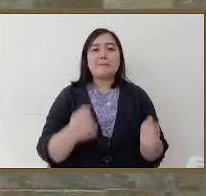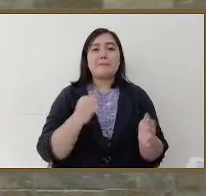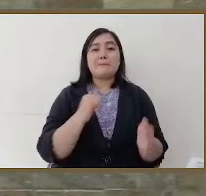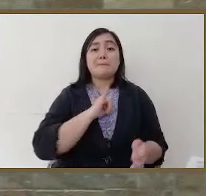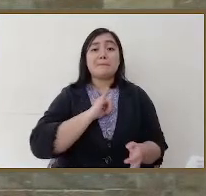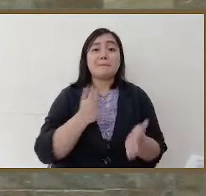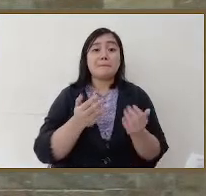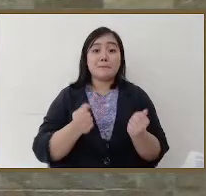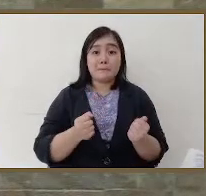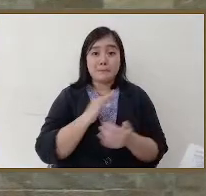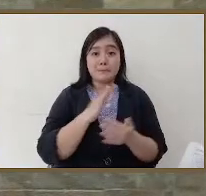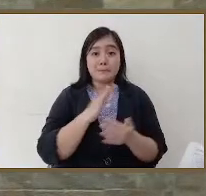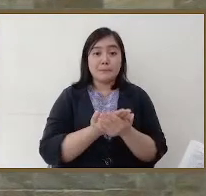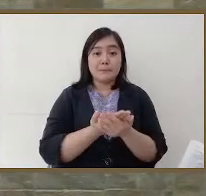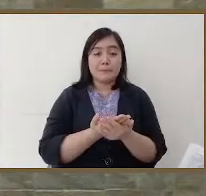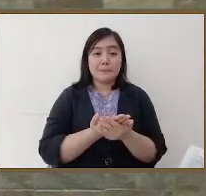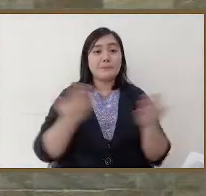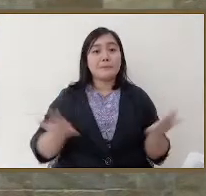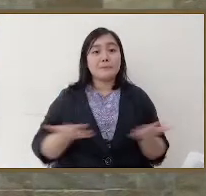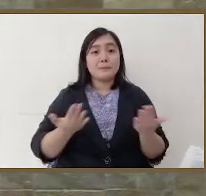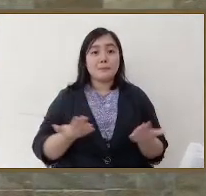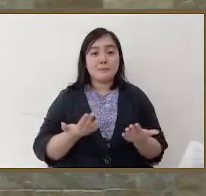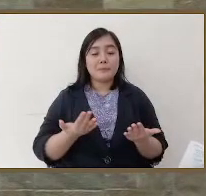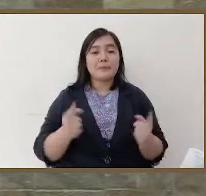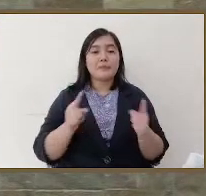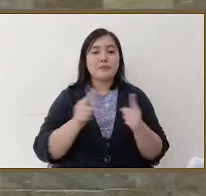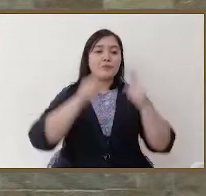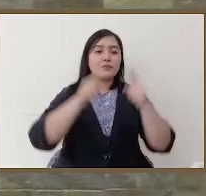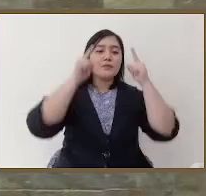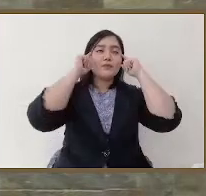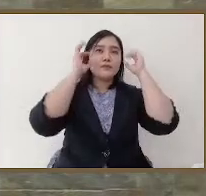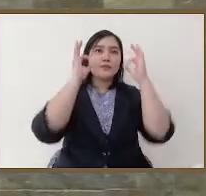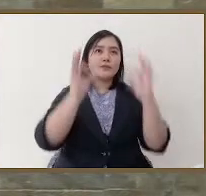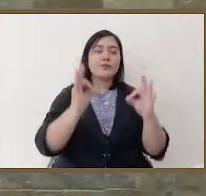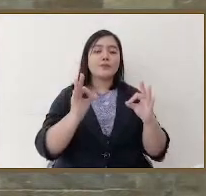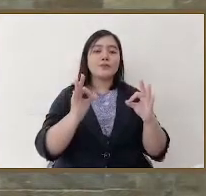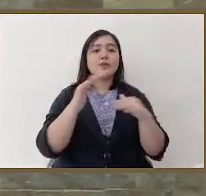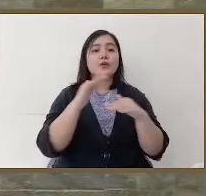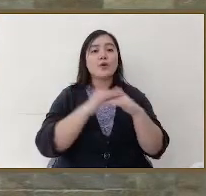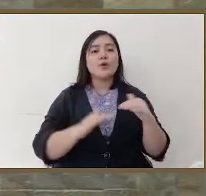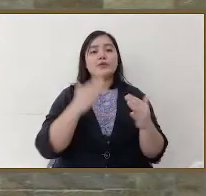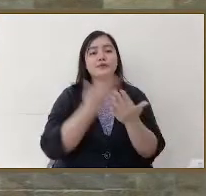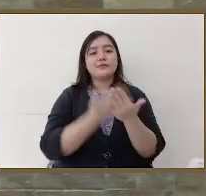here to make up your mind on the things of God.